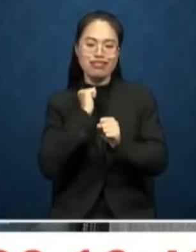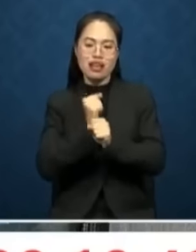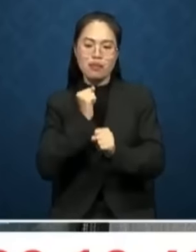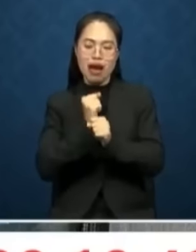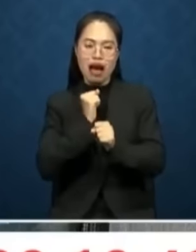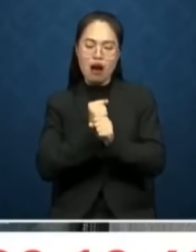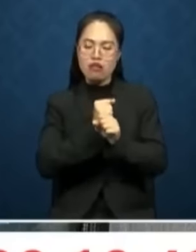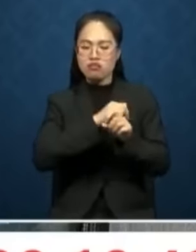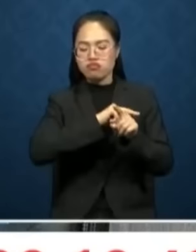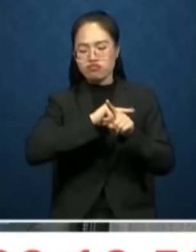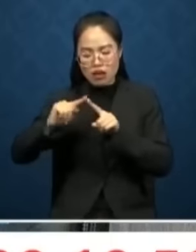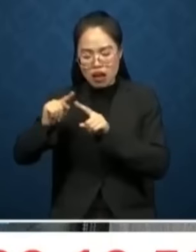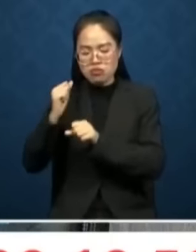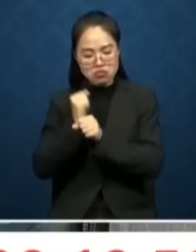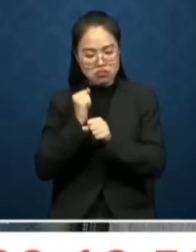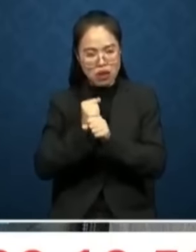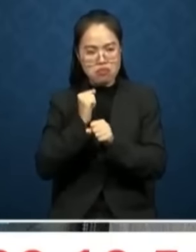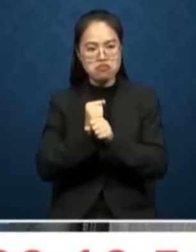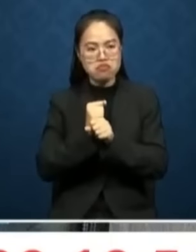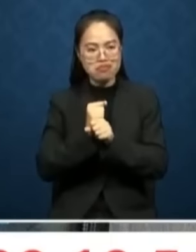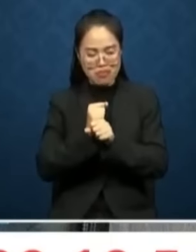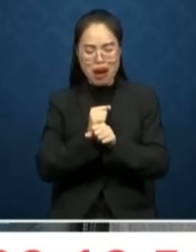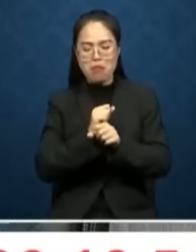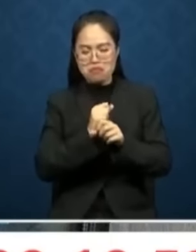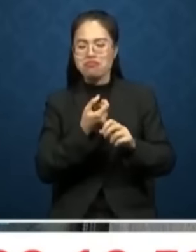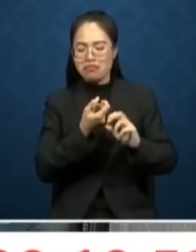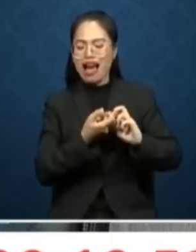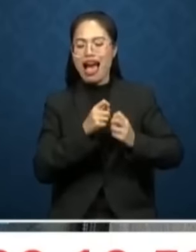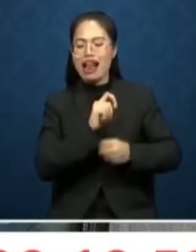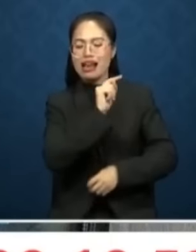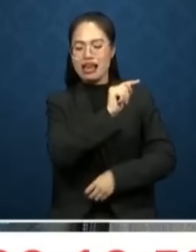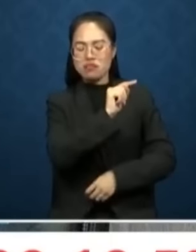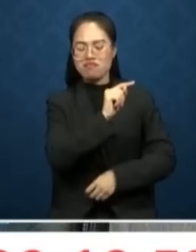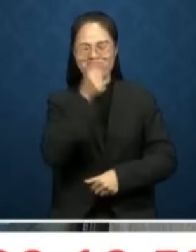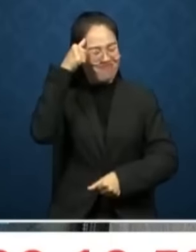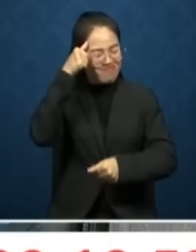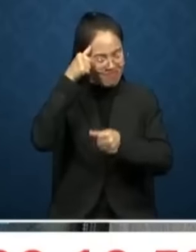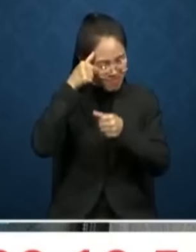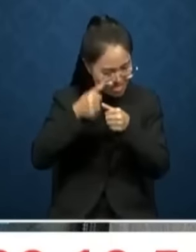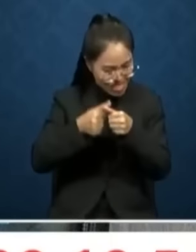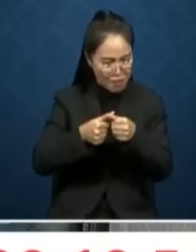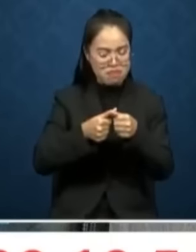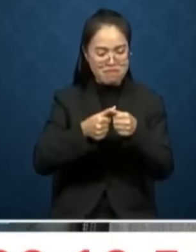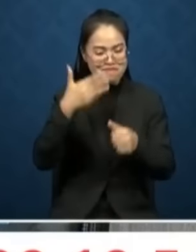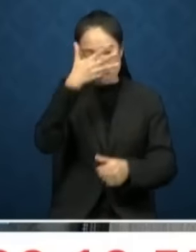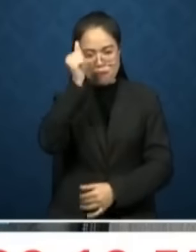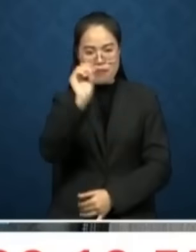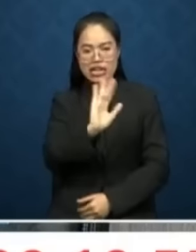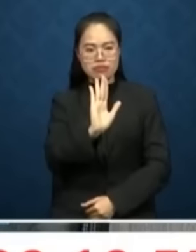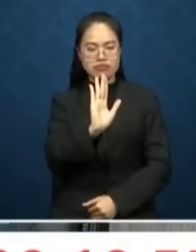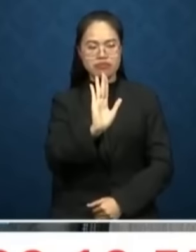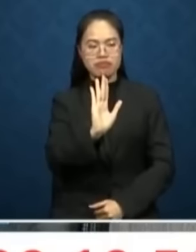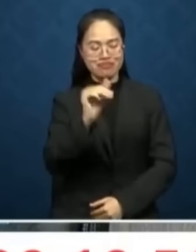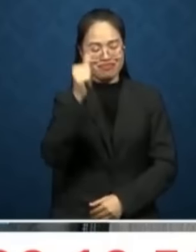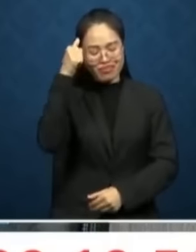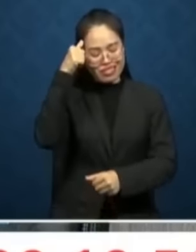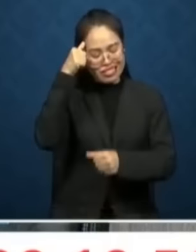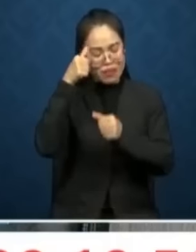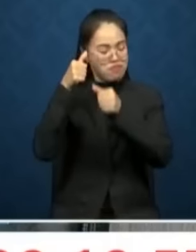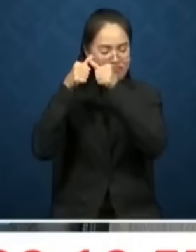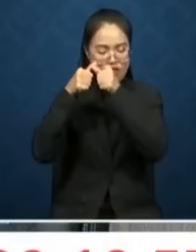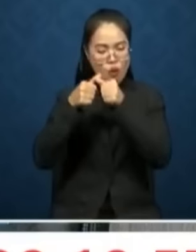ายปีเรื่องนี้จะเป็นบาดแผลลึกที่ไม่มีวันหายแล้วก็จะเป็นฝันร้ายที่ไม่มีวันจางหายไปเป็นอันขาด